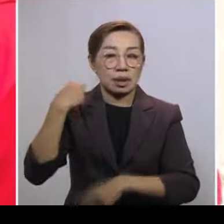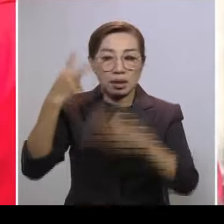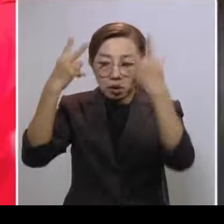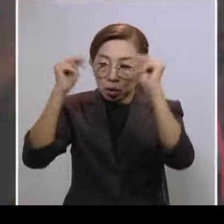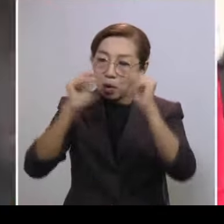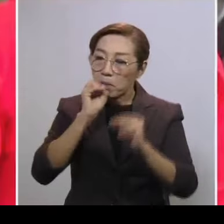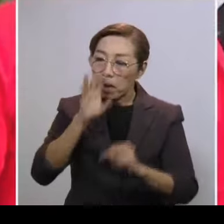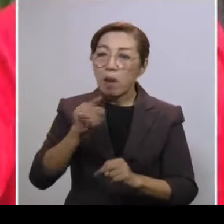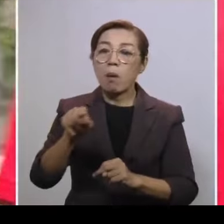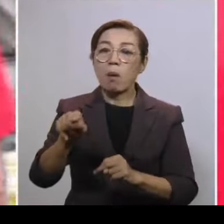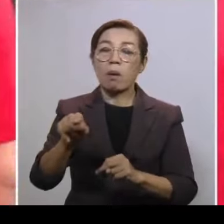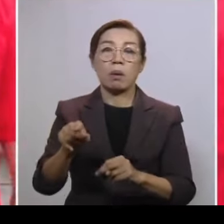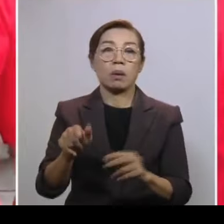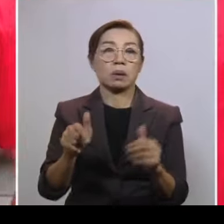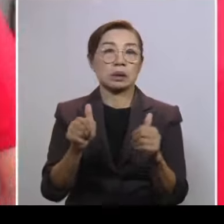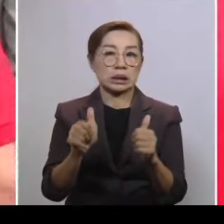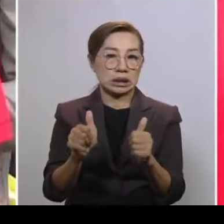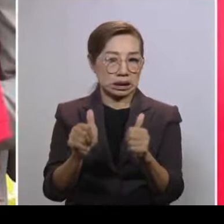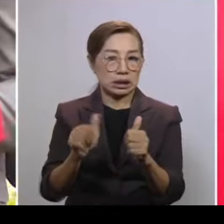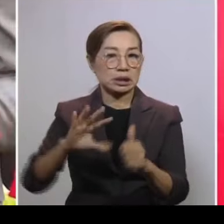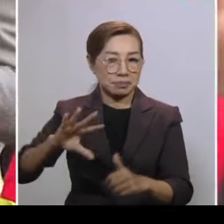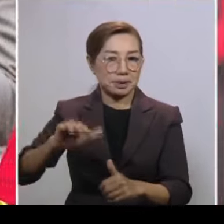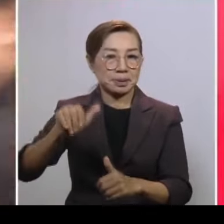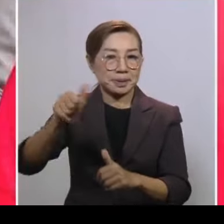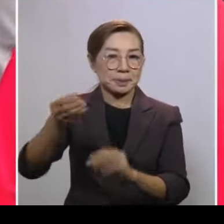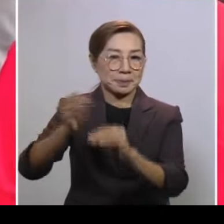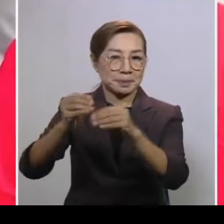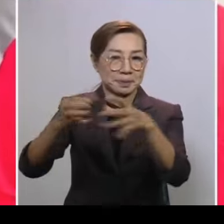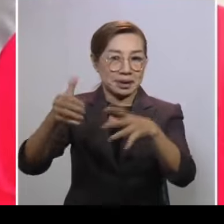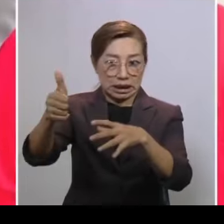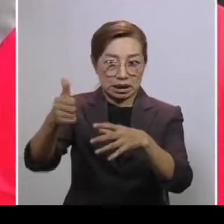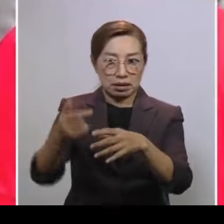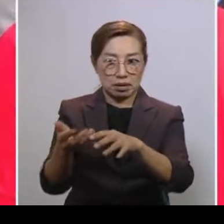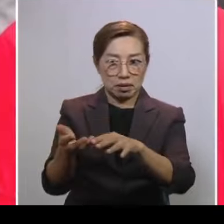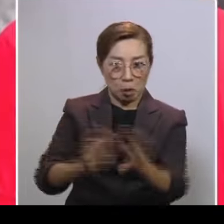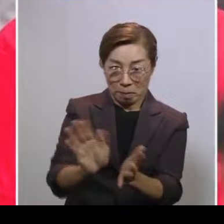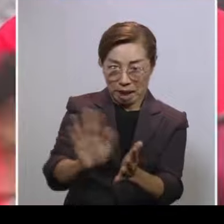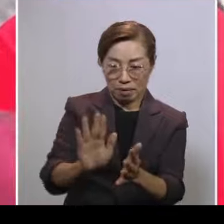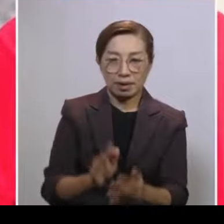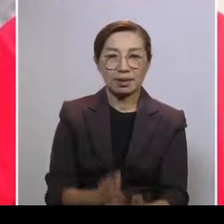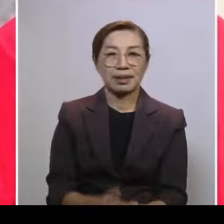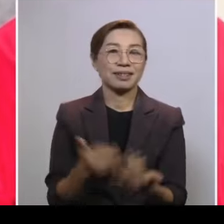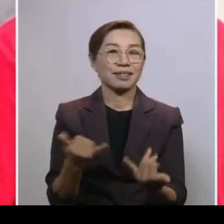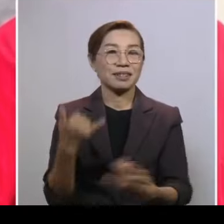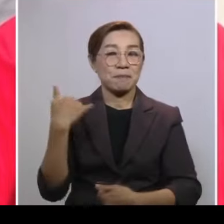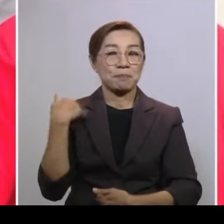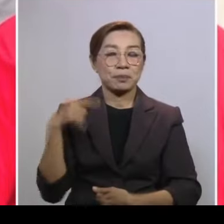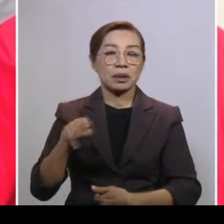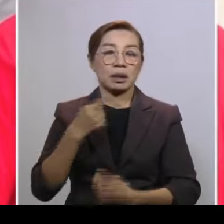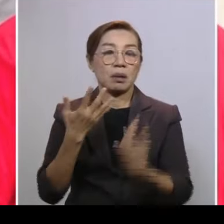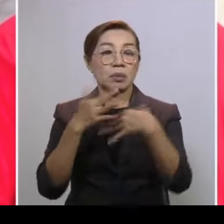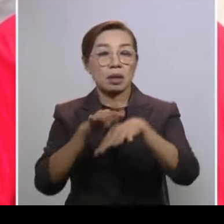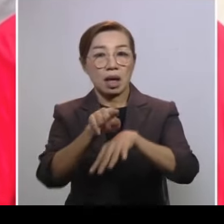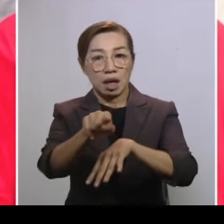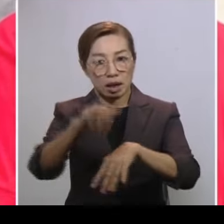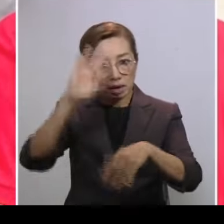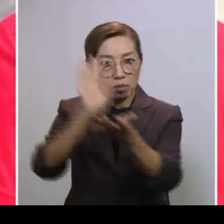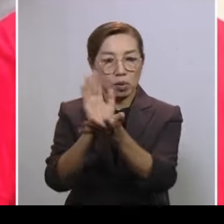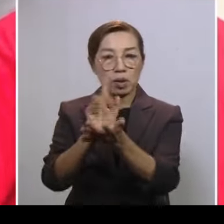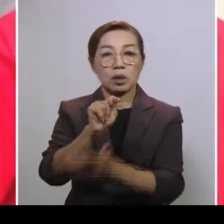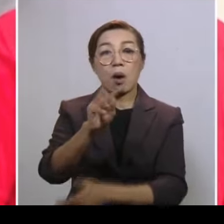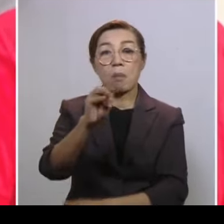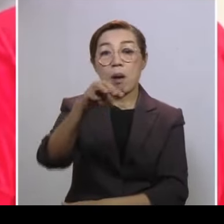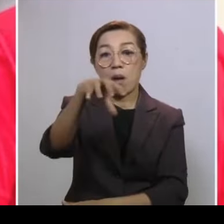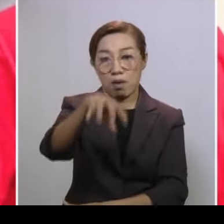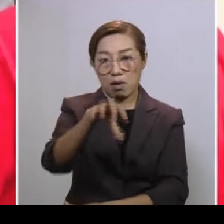นายกเนี่ยจะกล่าวตอบกลับบอกว่าดีขึ้นเรื่อยๆแต่อย่าให้มันล่มะกันนะซึ่งขณะนี้ก็มีการประสานงานกับสำนักงานตำรวจตรวจ